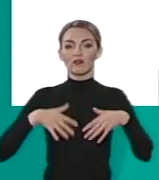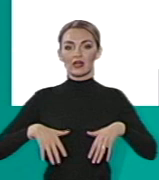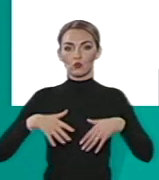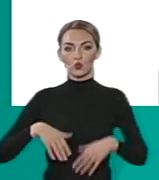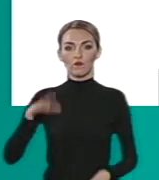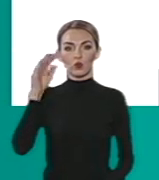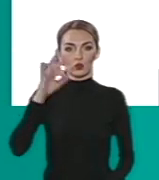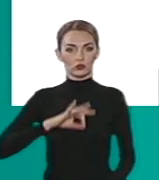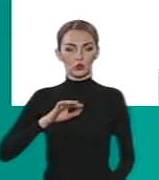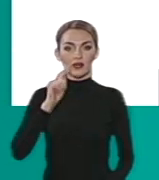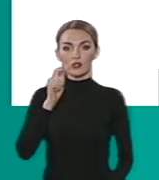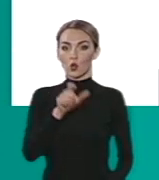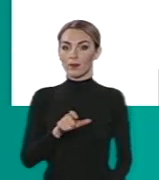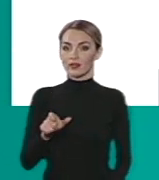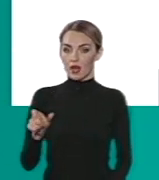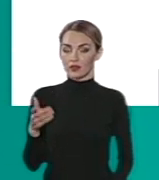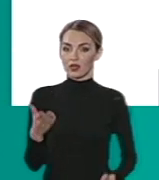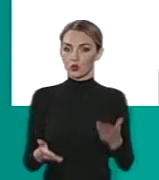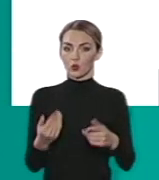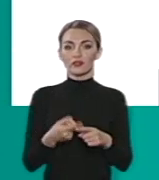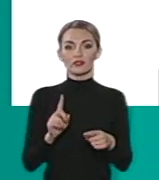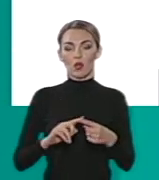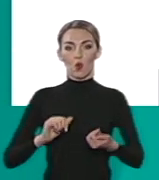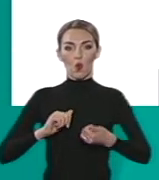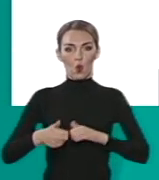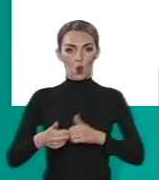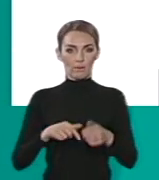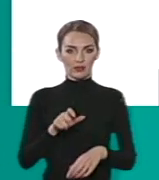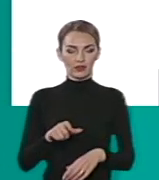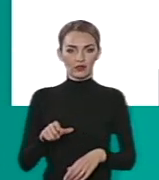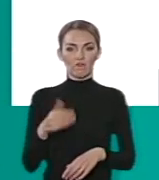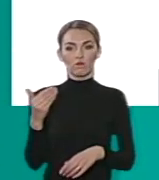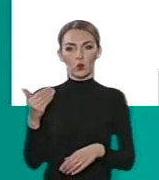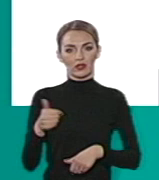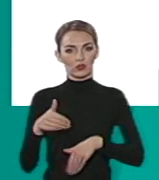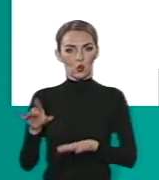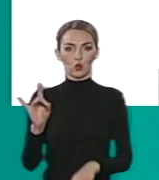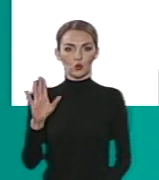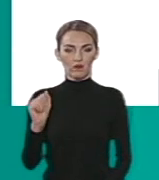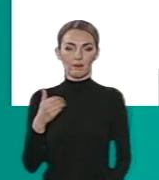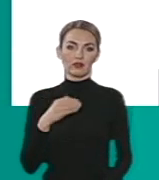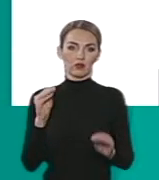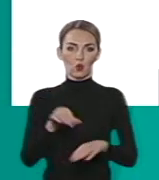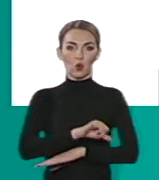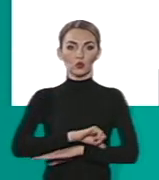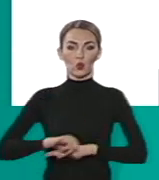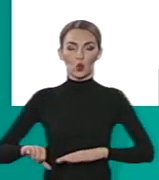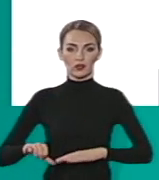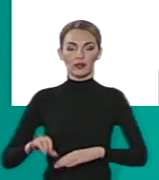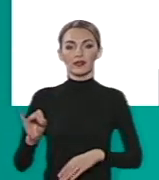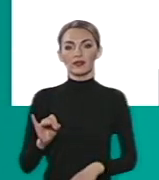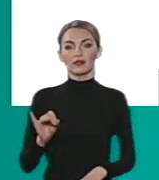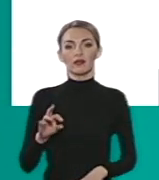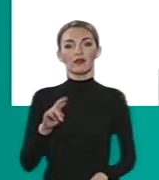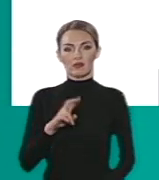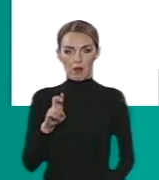будуть користуватися українські громадяни, якщо це буде обмін, що вони відходять до Ростова, ми встановлюємо кордон над кордоном, і я б на